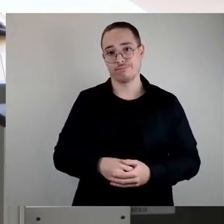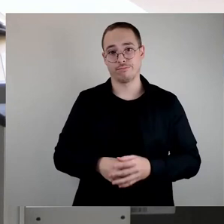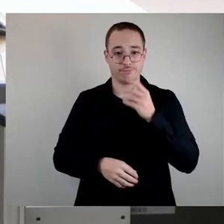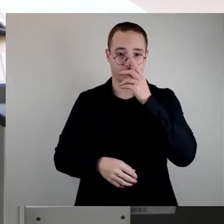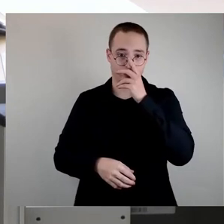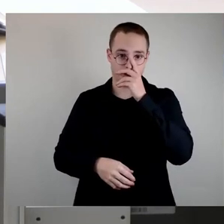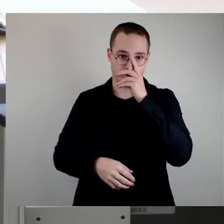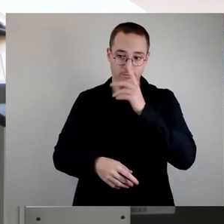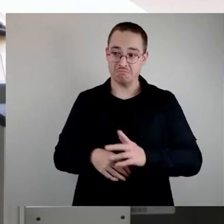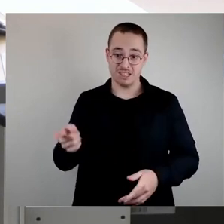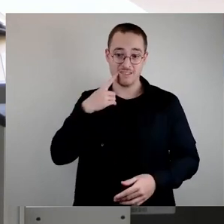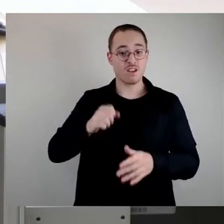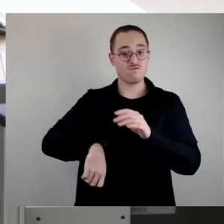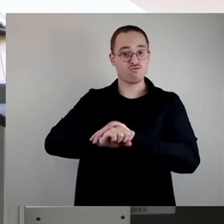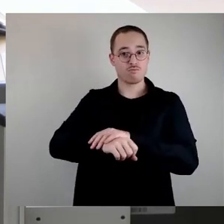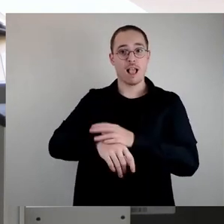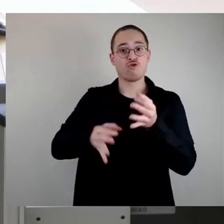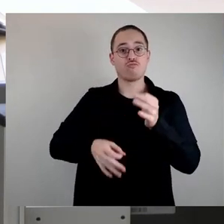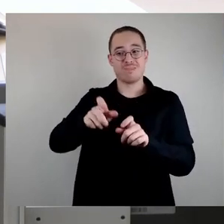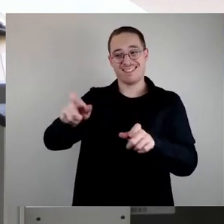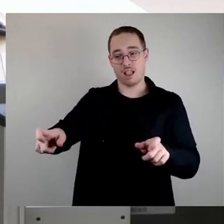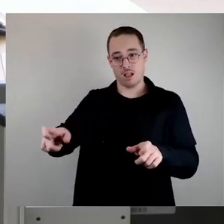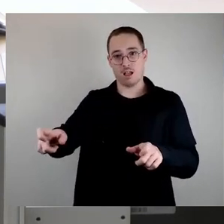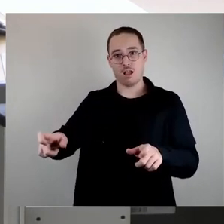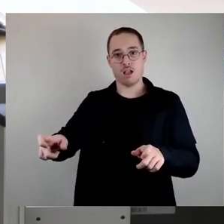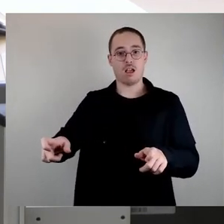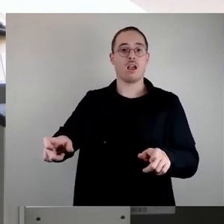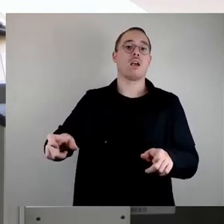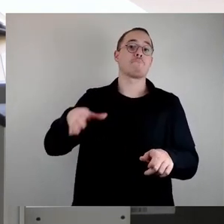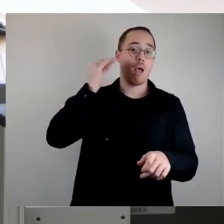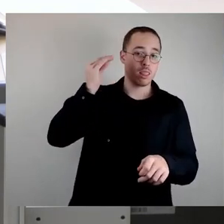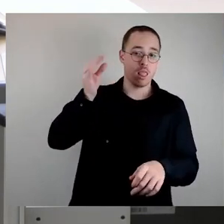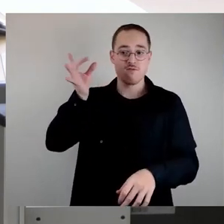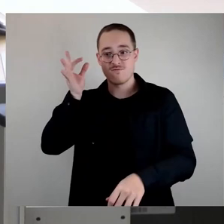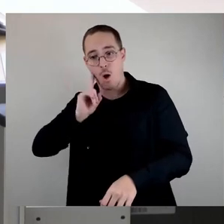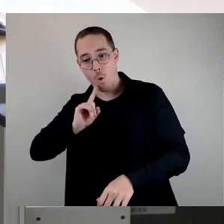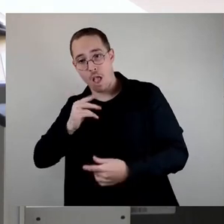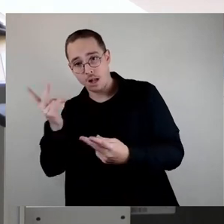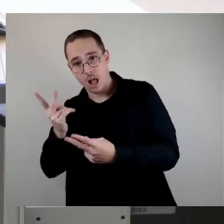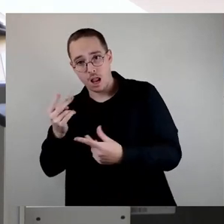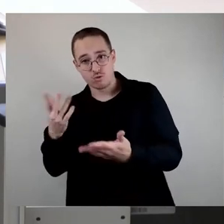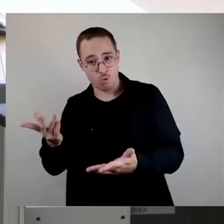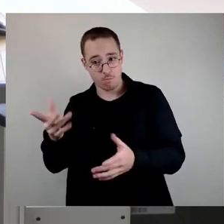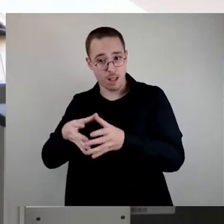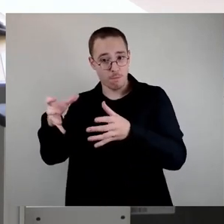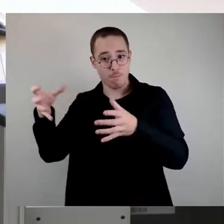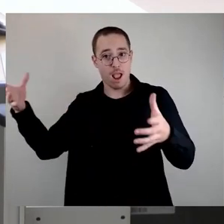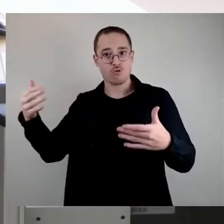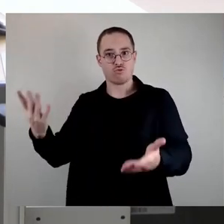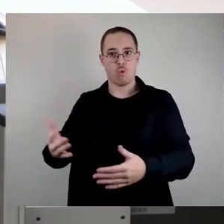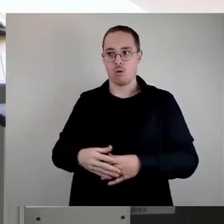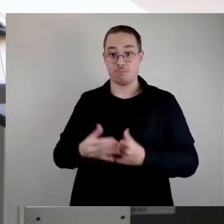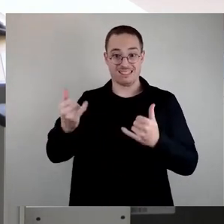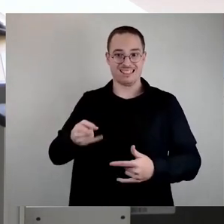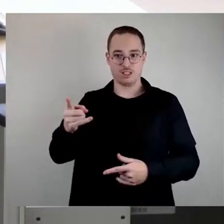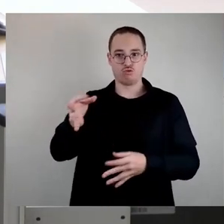und Spielerinnen deutlich zu erhöhen. Das kann natürlich nicht zulasten des jetzigen Spielbetriebs schon gehen. Und